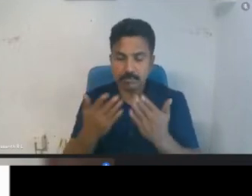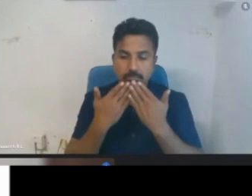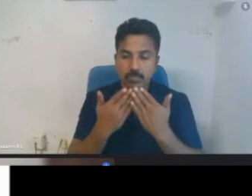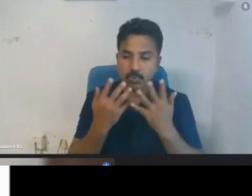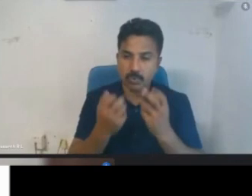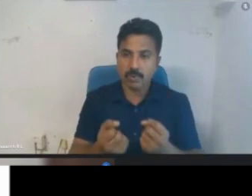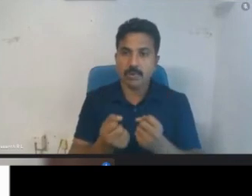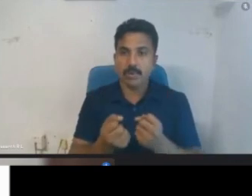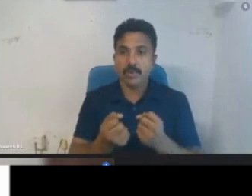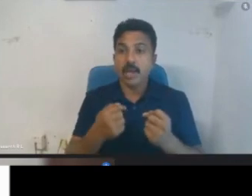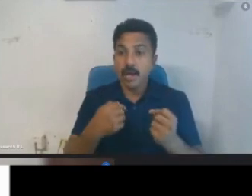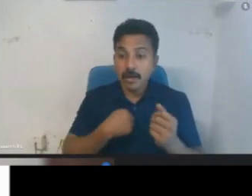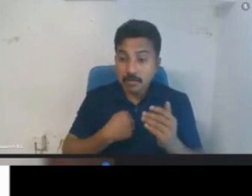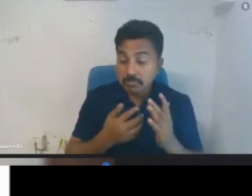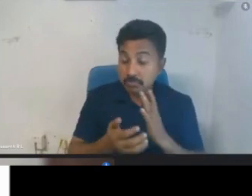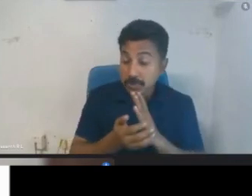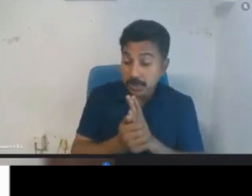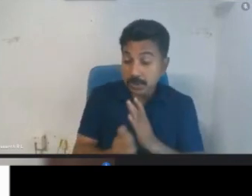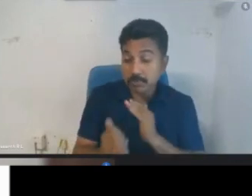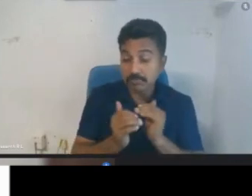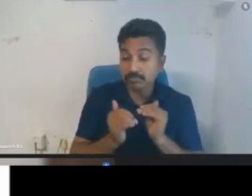അതായത് നമുക്ക് എണ്ണാൻ കഴിയാത്തത്ര വിധ നിങ്ങൾ